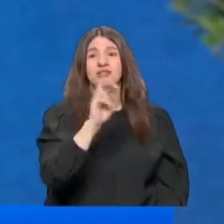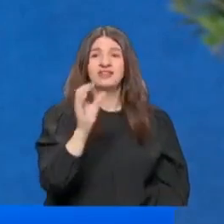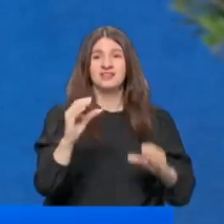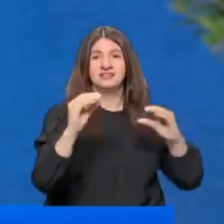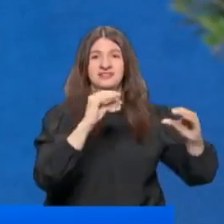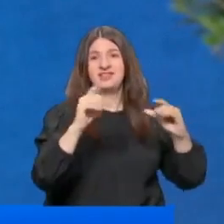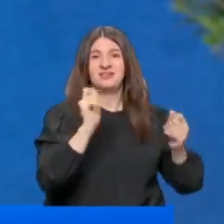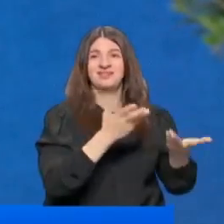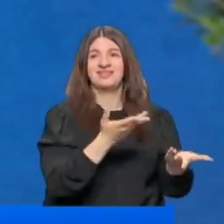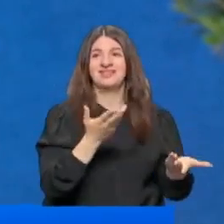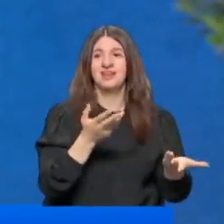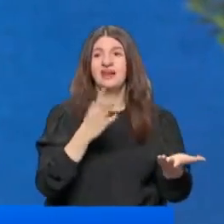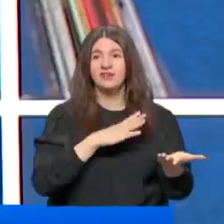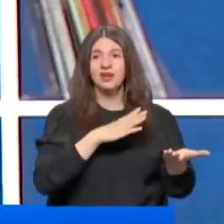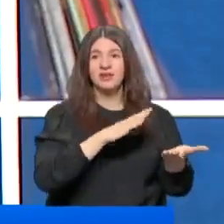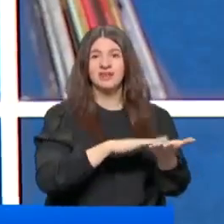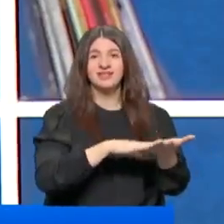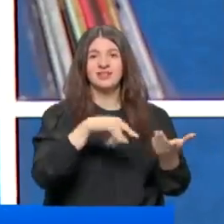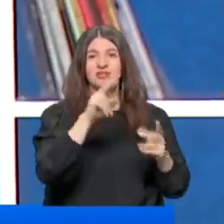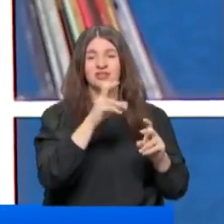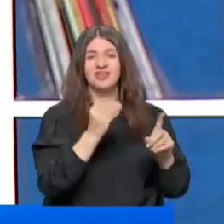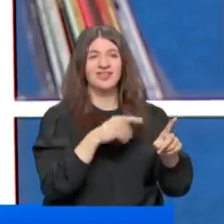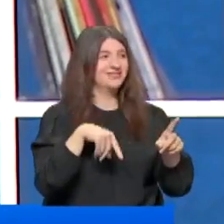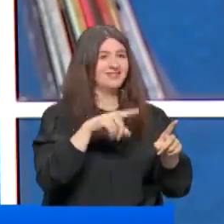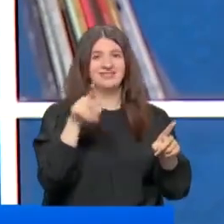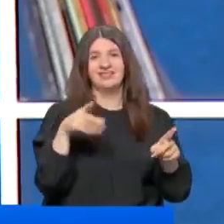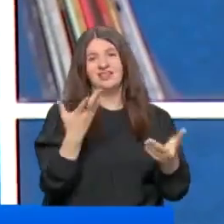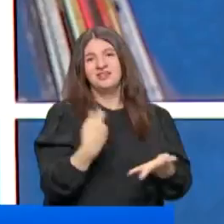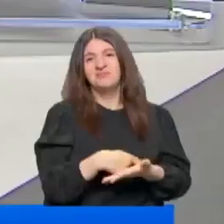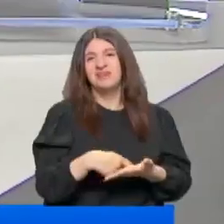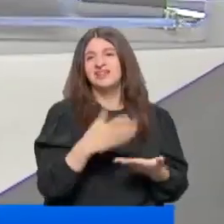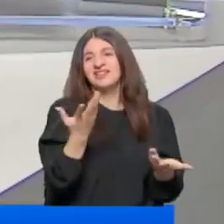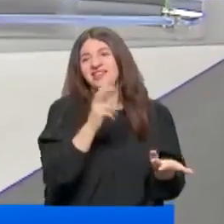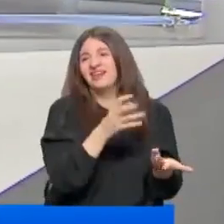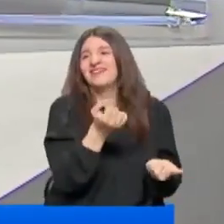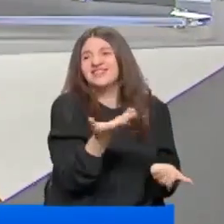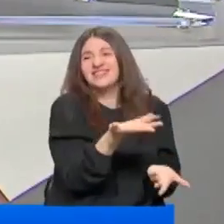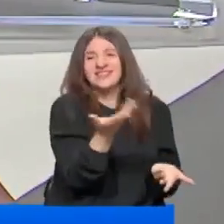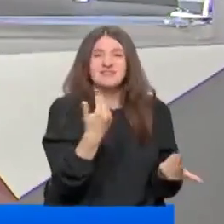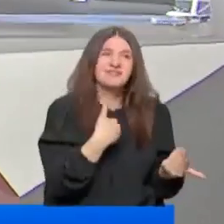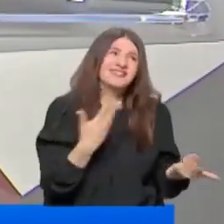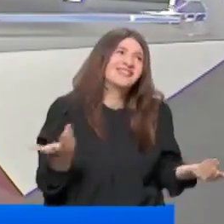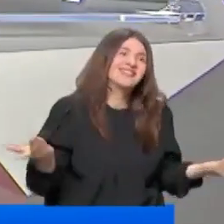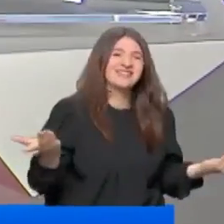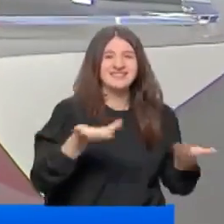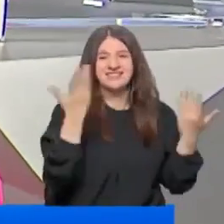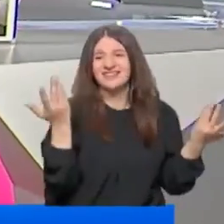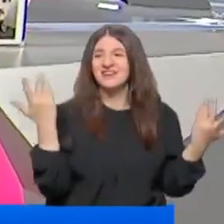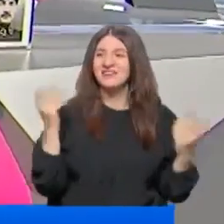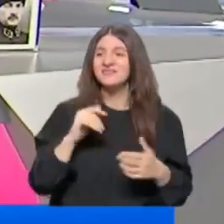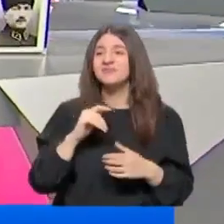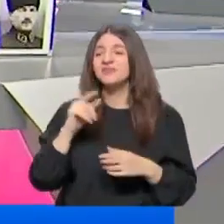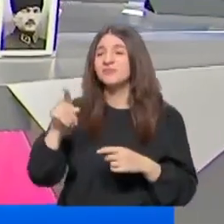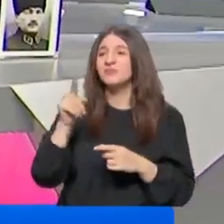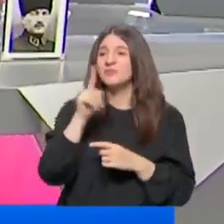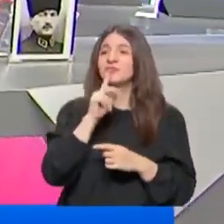olurdu bizim arkadaşlar dolar olan maaş almıyor ki bunlar ya da bir seçmemiz Evet